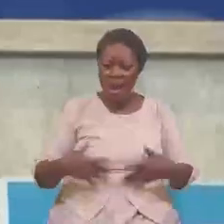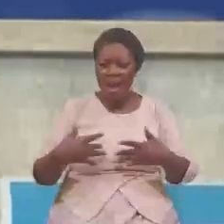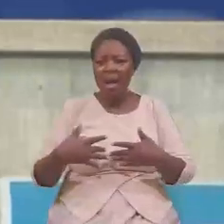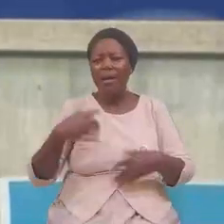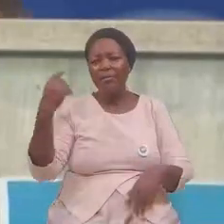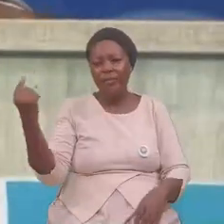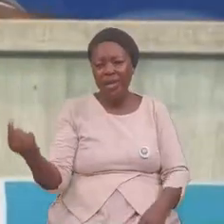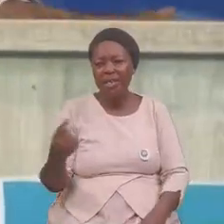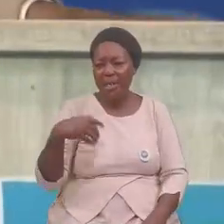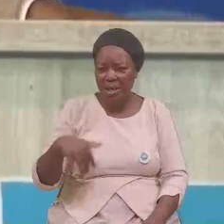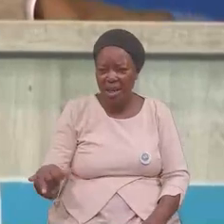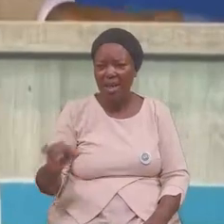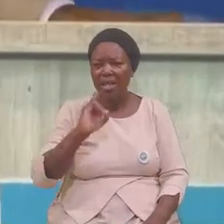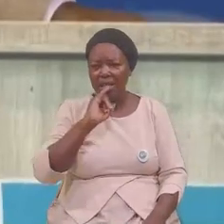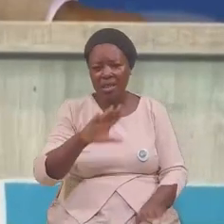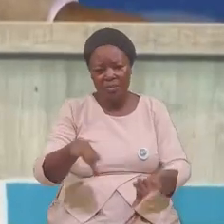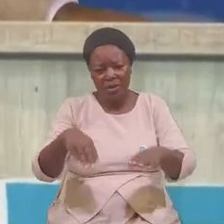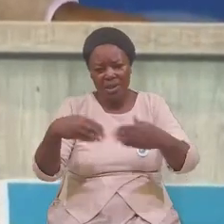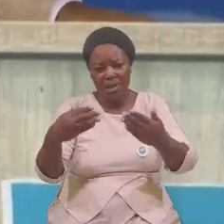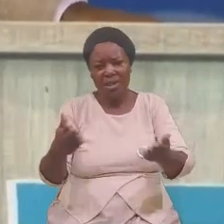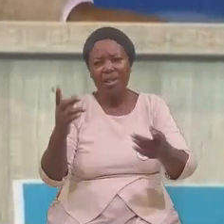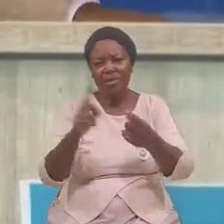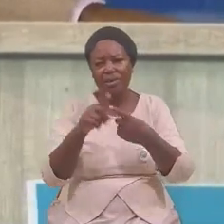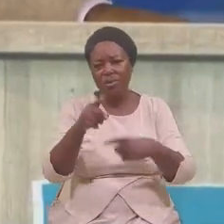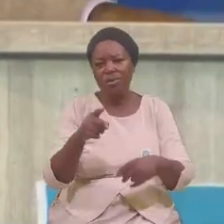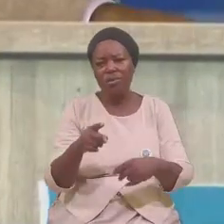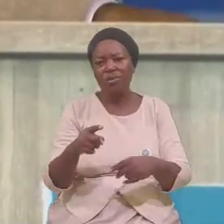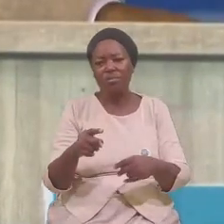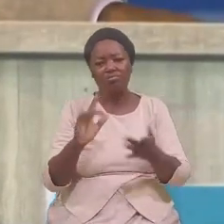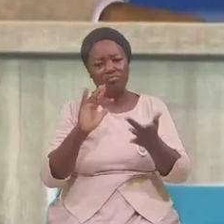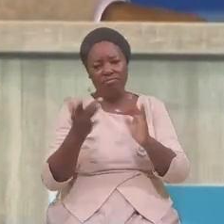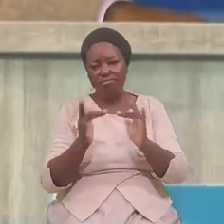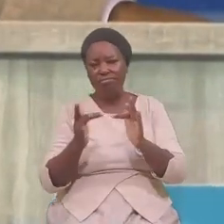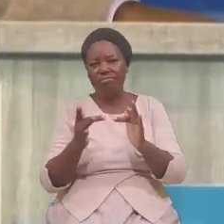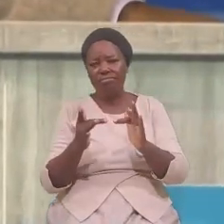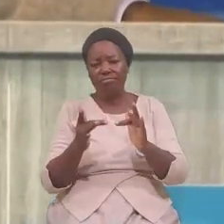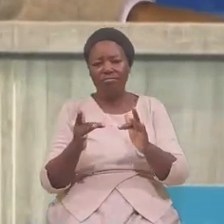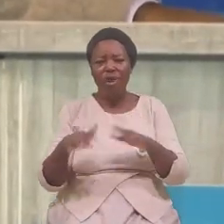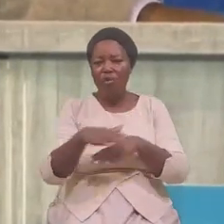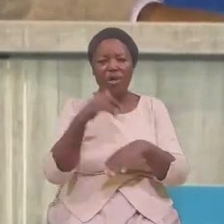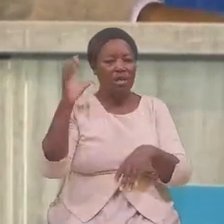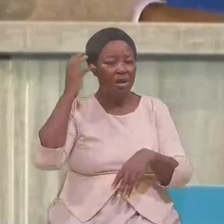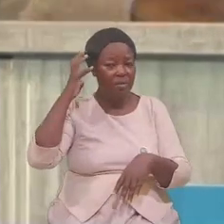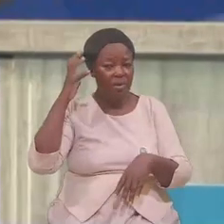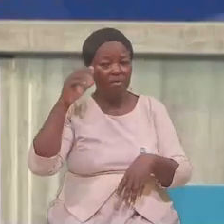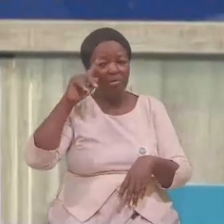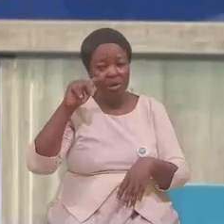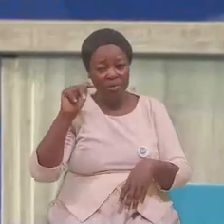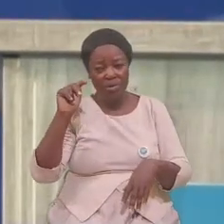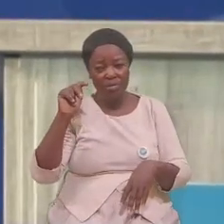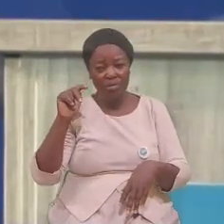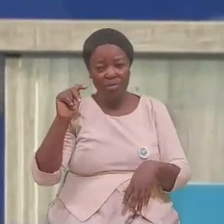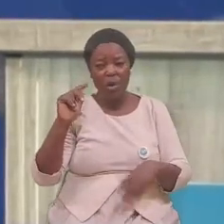éternelle t'est présenté en ligne, à la radio, à la télévision, une